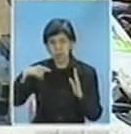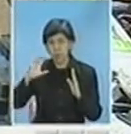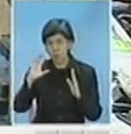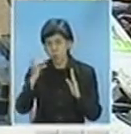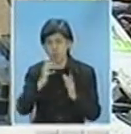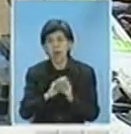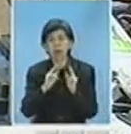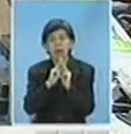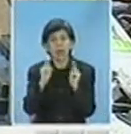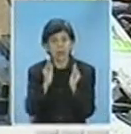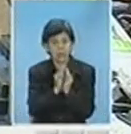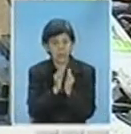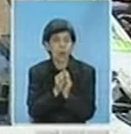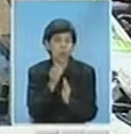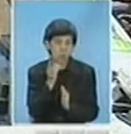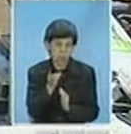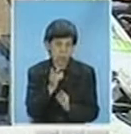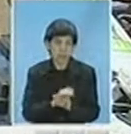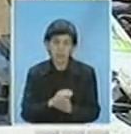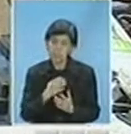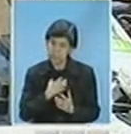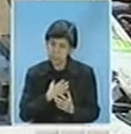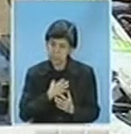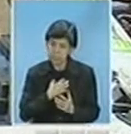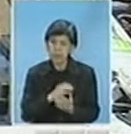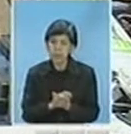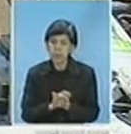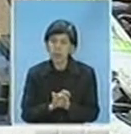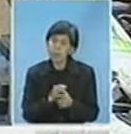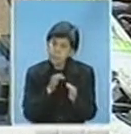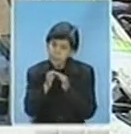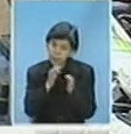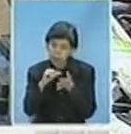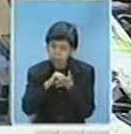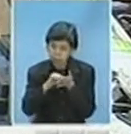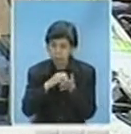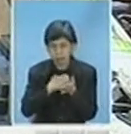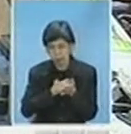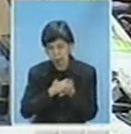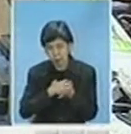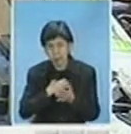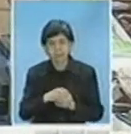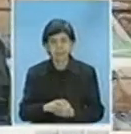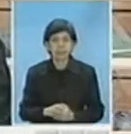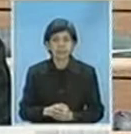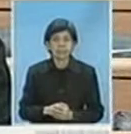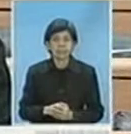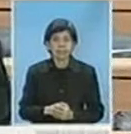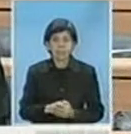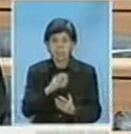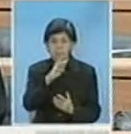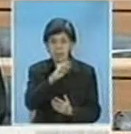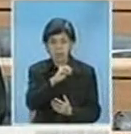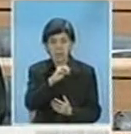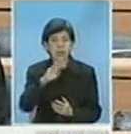ในฐานะกรรมาธิการเสียงข้างน้อยที่ได้ขอสงวนคำแปรยติไว้นะครับท่านประธานครับมาตรา